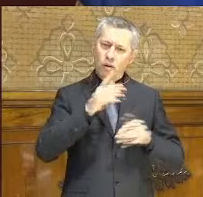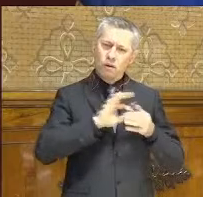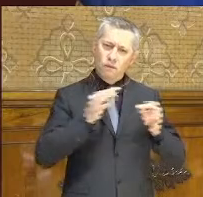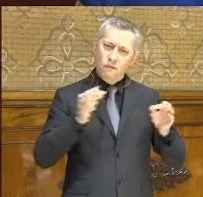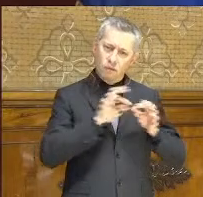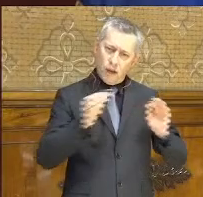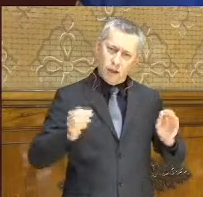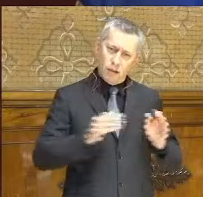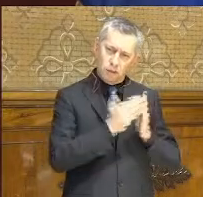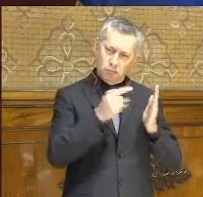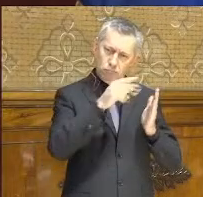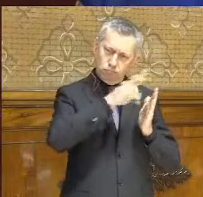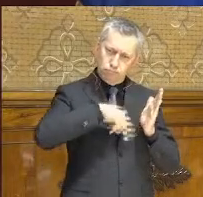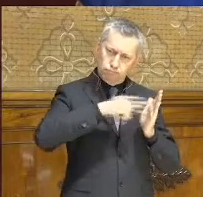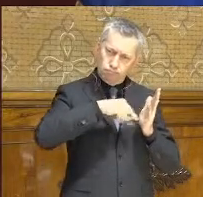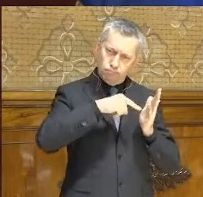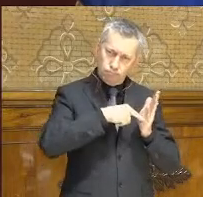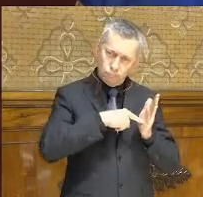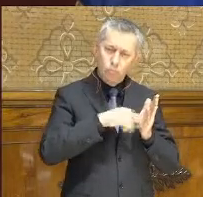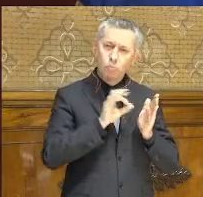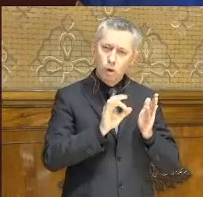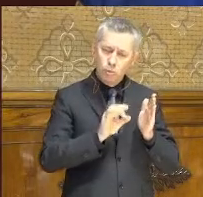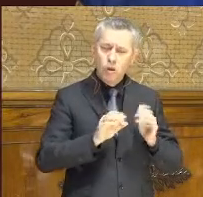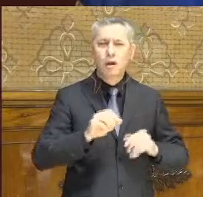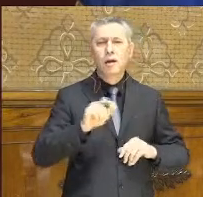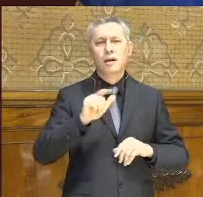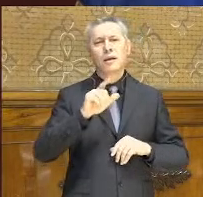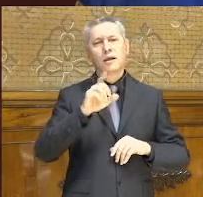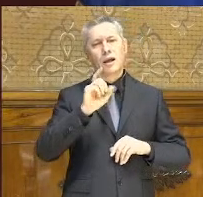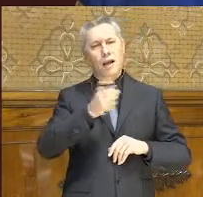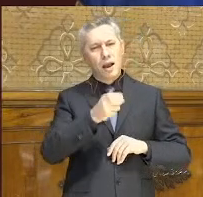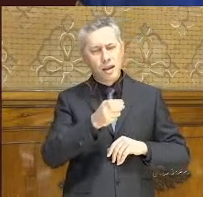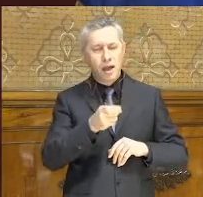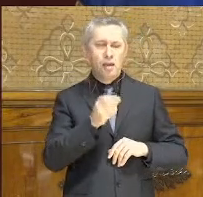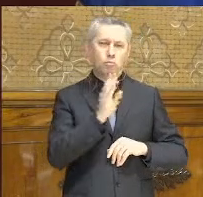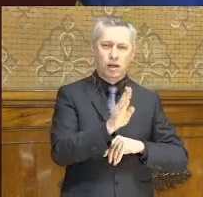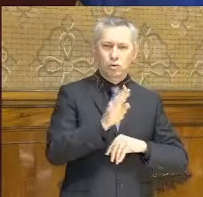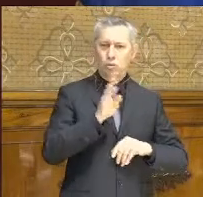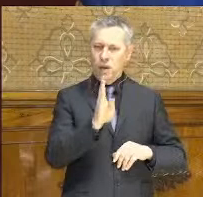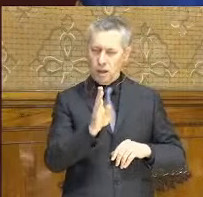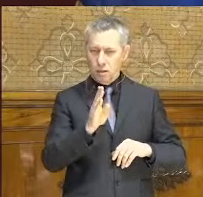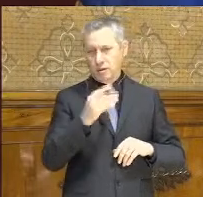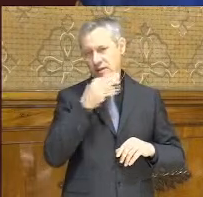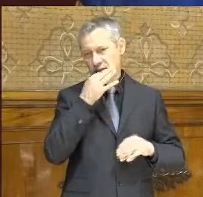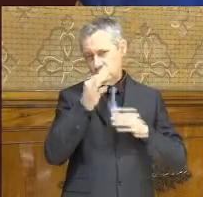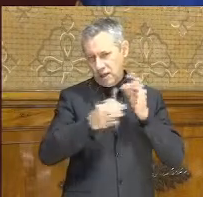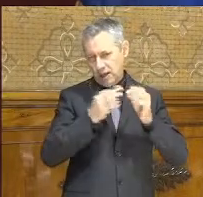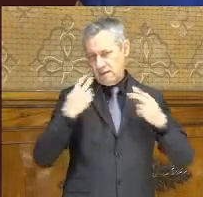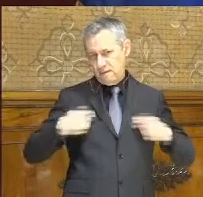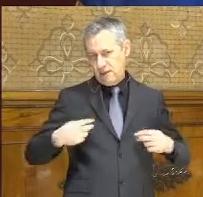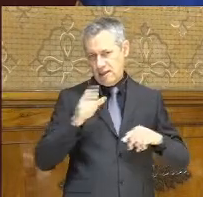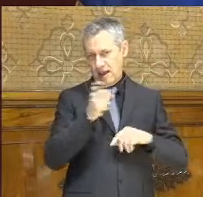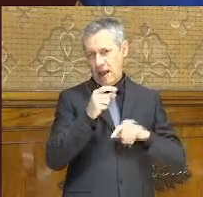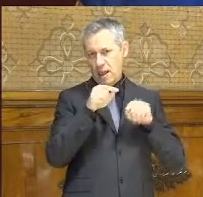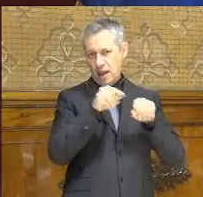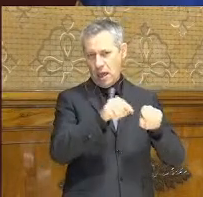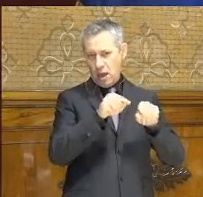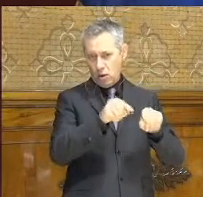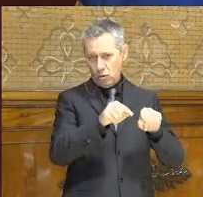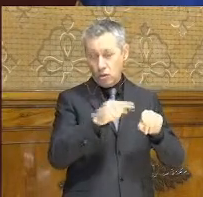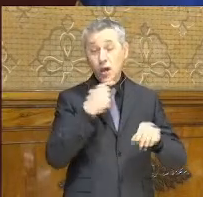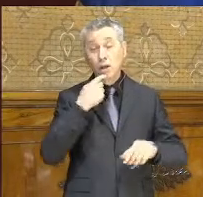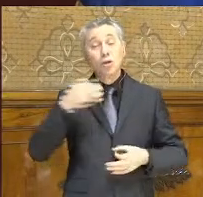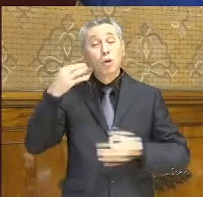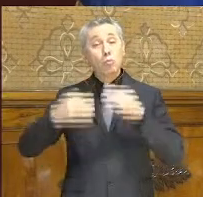molto eloquente, evocativo di Das Leben des Galilei di Bertolt Brecht, La vita di Galileo, in cui il procuratore dello